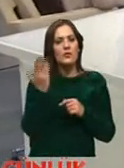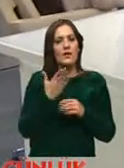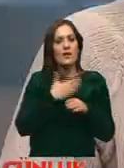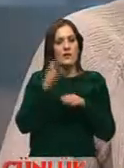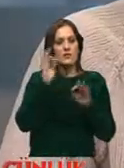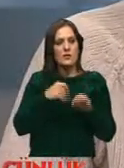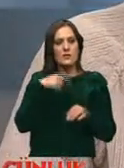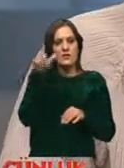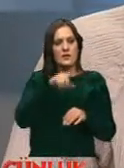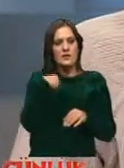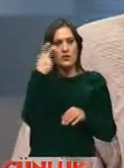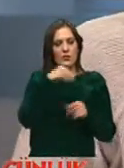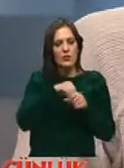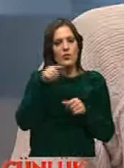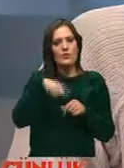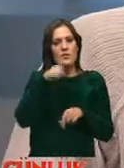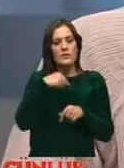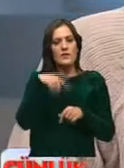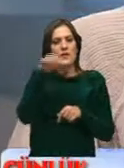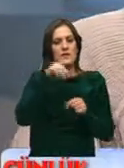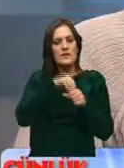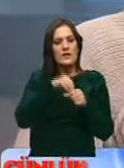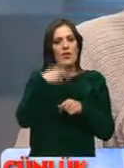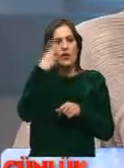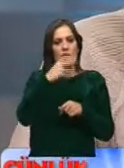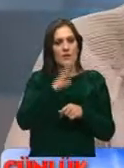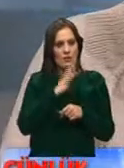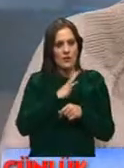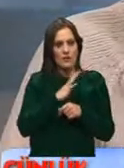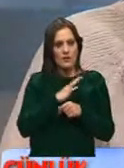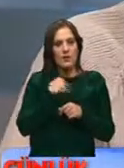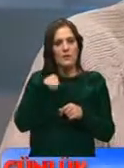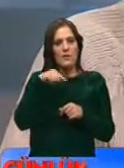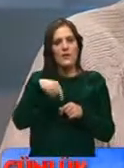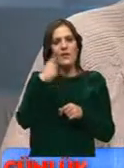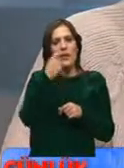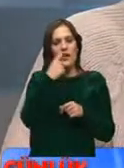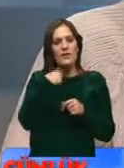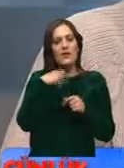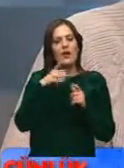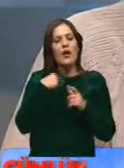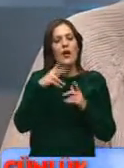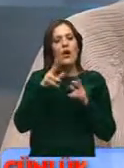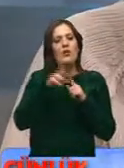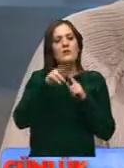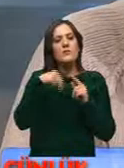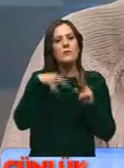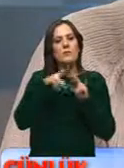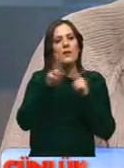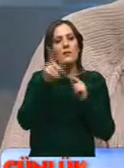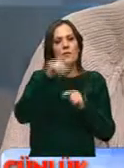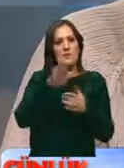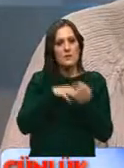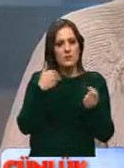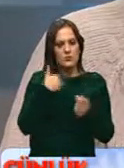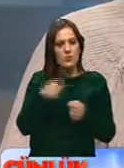çok daha geç başladım lise korosunda. O zamanlar liselerimizde korolarımız vardı. Ben de Ankara Kocatepe Mimar Kemal Lisesi mezunuyum. Orada o